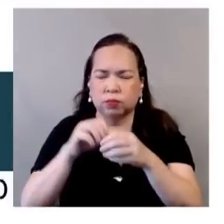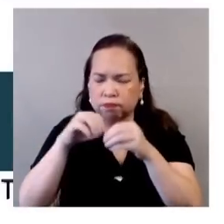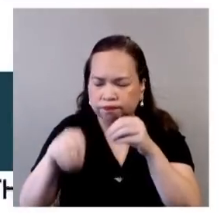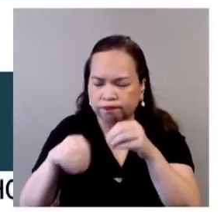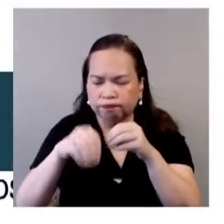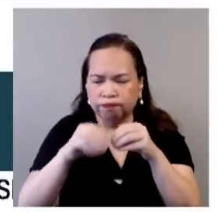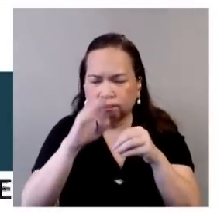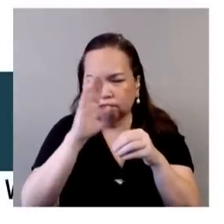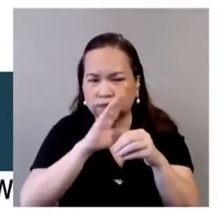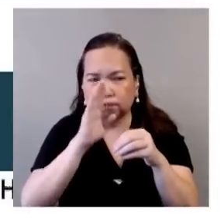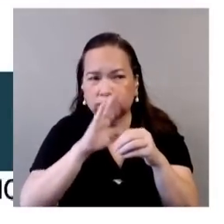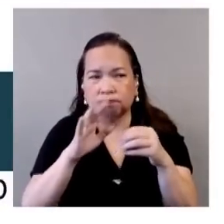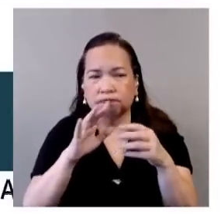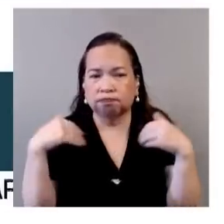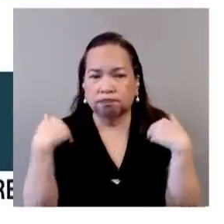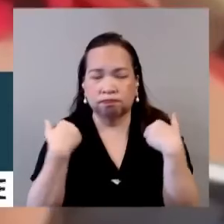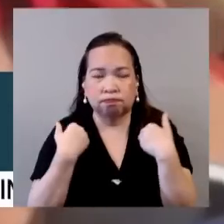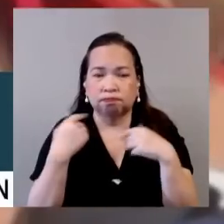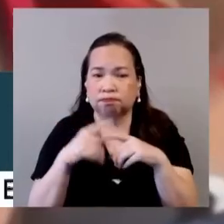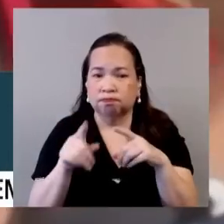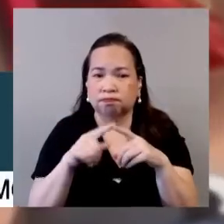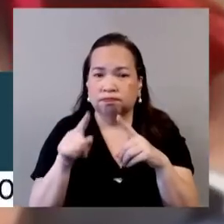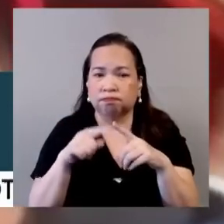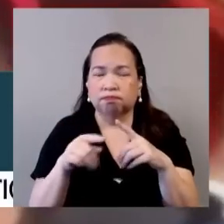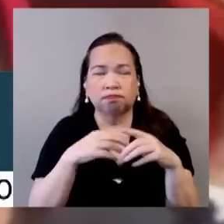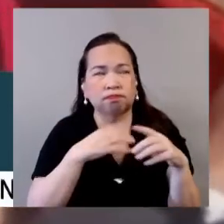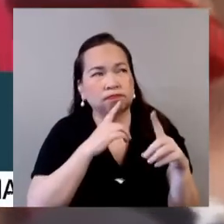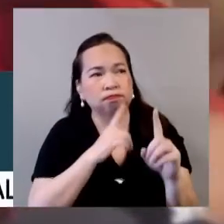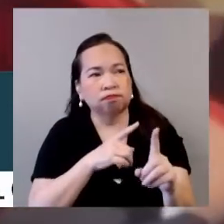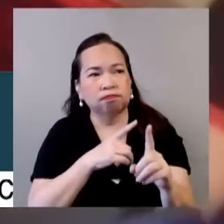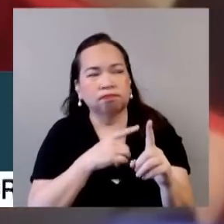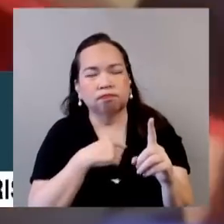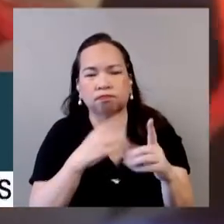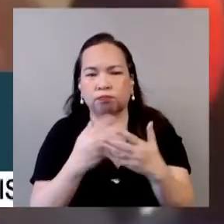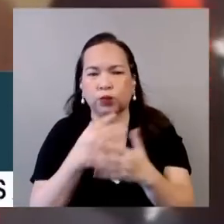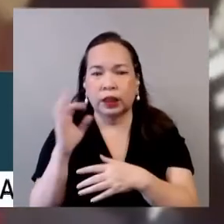As of now po, to be exact, ang dating pong data sa atin ay